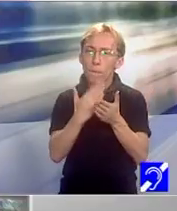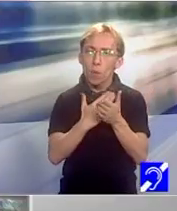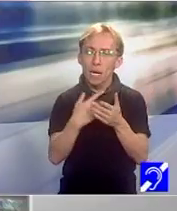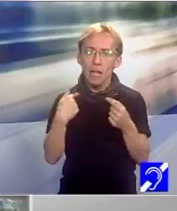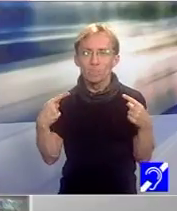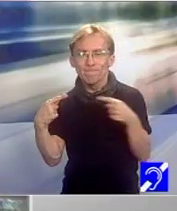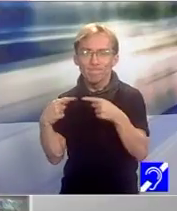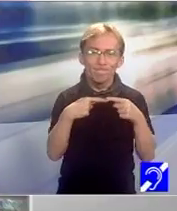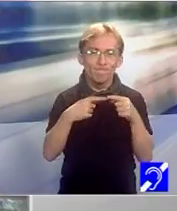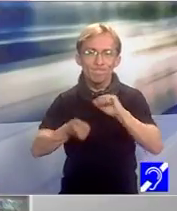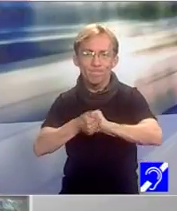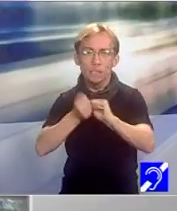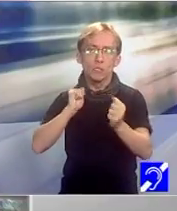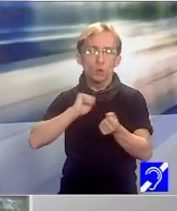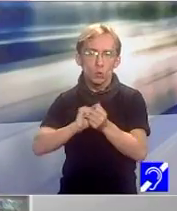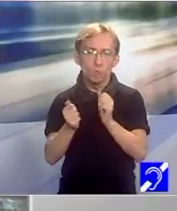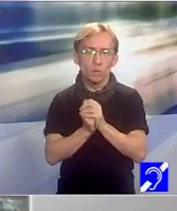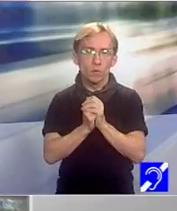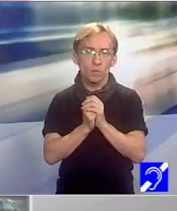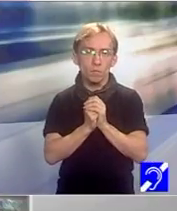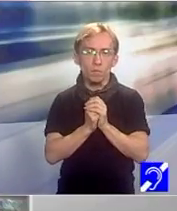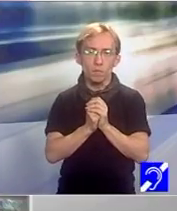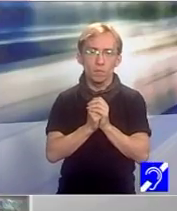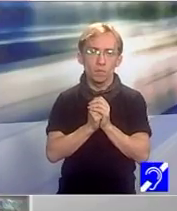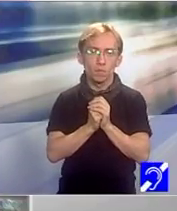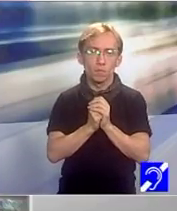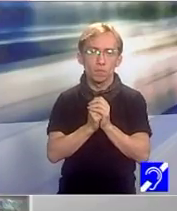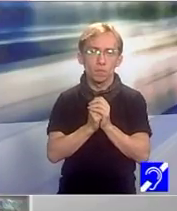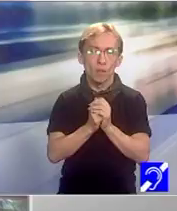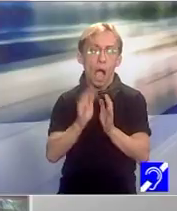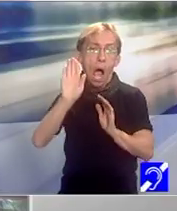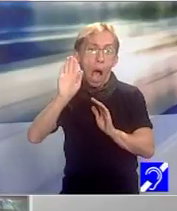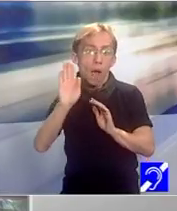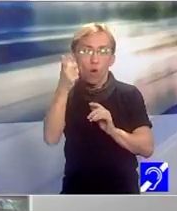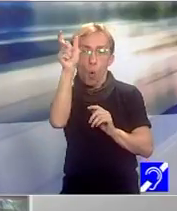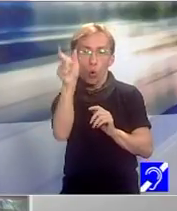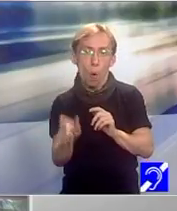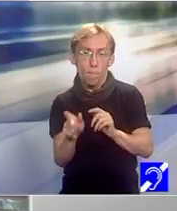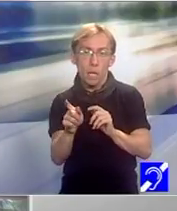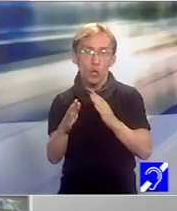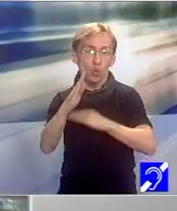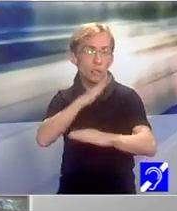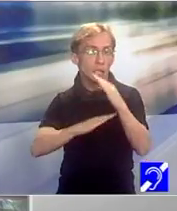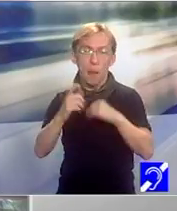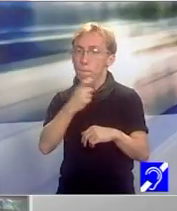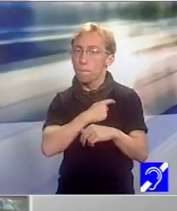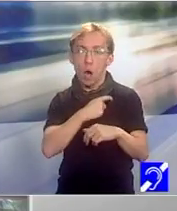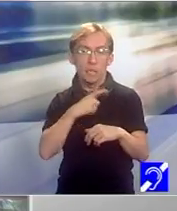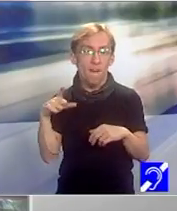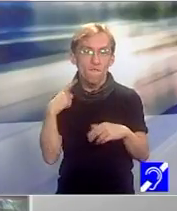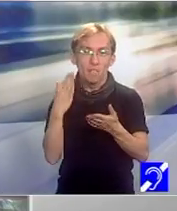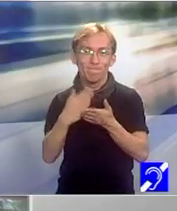confrunta, cum ai spus tu, pentru unii dintre noi, a avea un copil cu dizabilitate poate să fie o traumă.